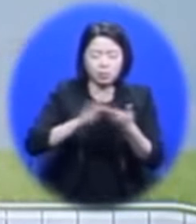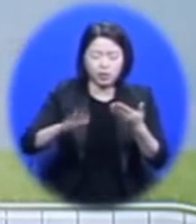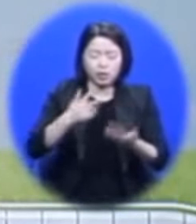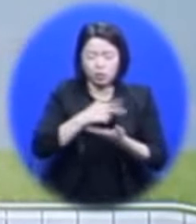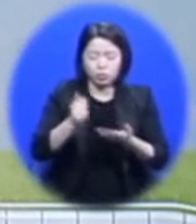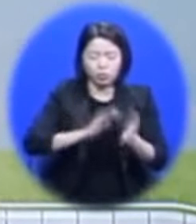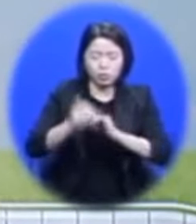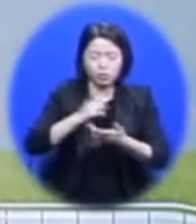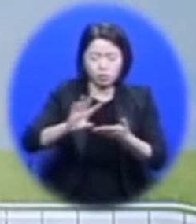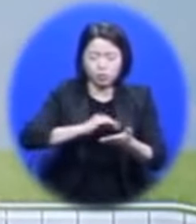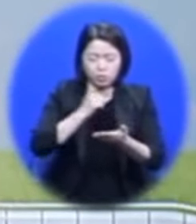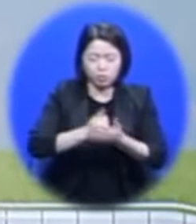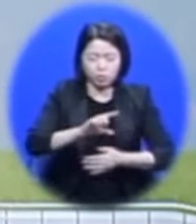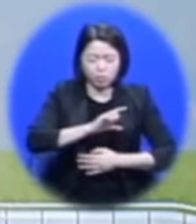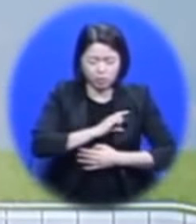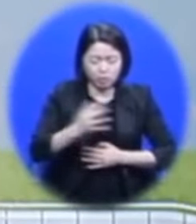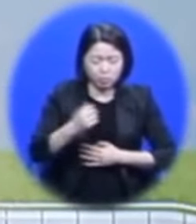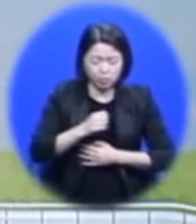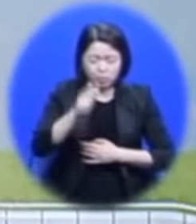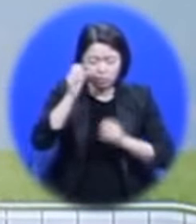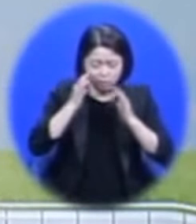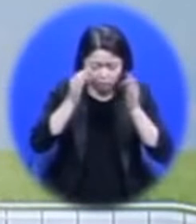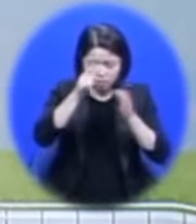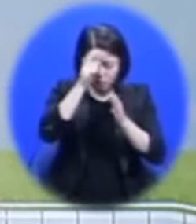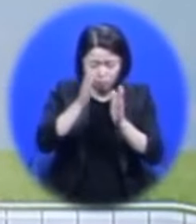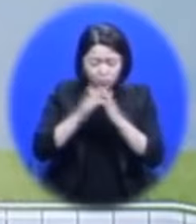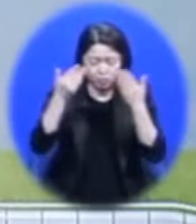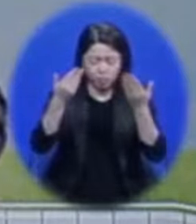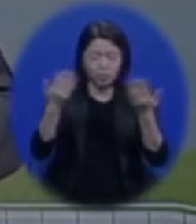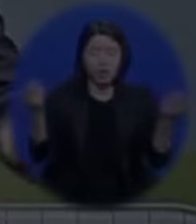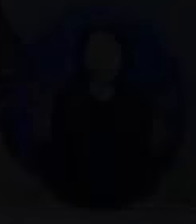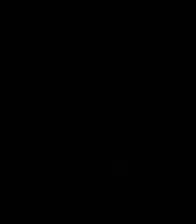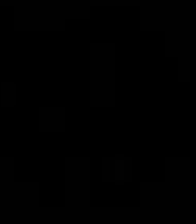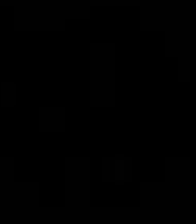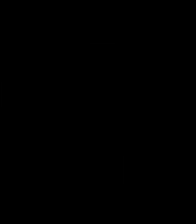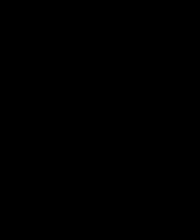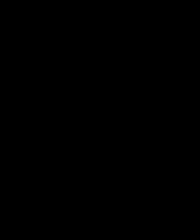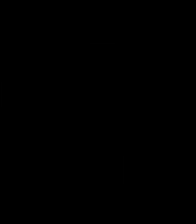주 예수 그리스도 이름으로 간절히 기도합니다. 아멘.